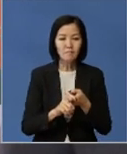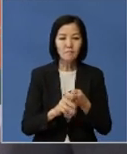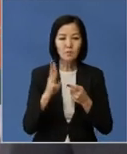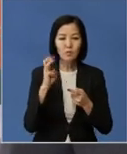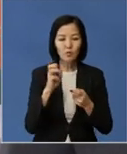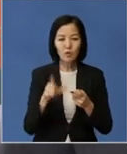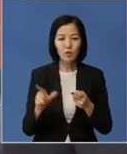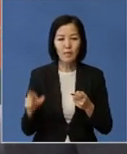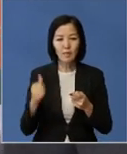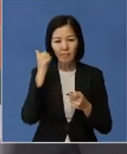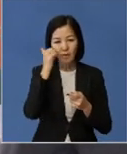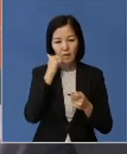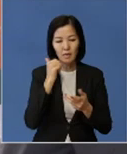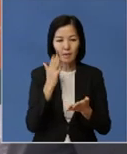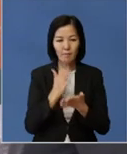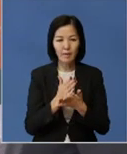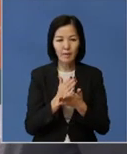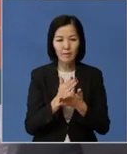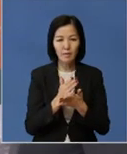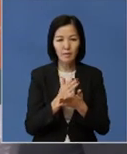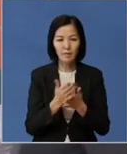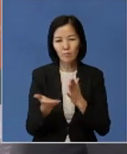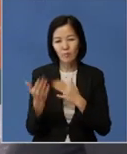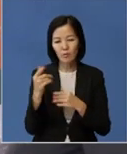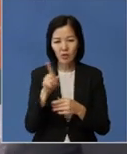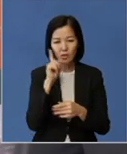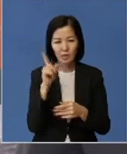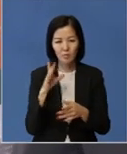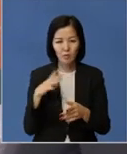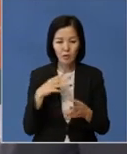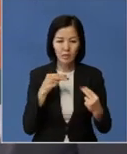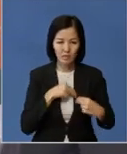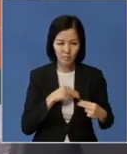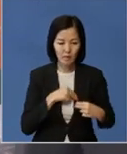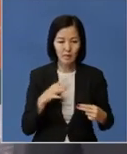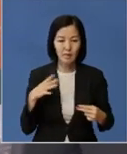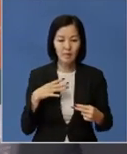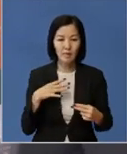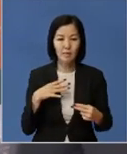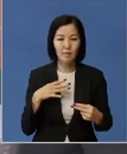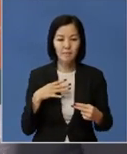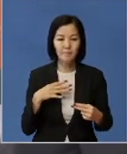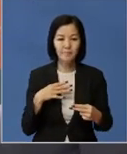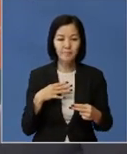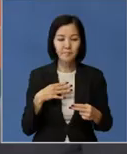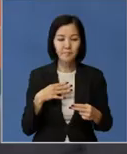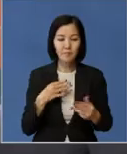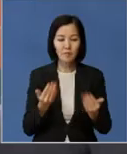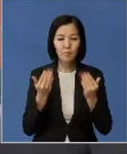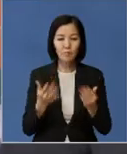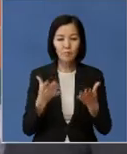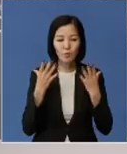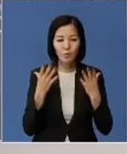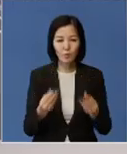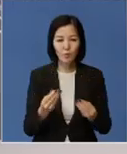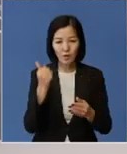300-дей адам қарттарымыз отыр. Олар да бір кезде жас болған, жалындап еңбек еткен, әр жерде жұмыс жасаған, бірақ бүгінгі күні осы